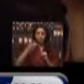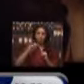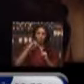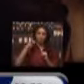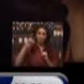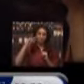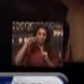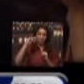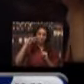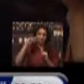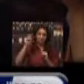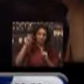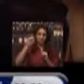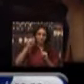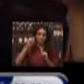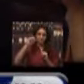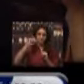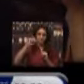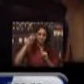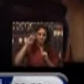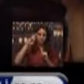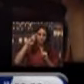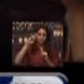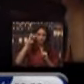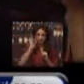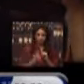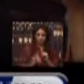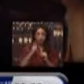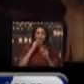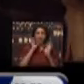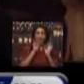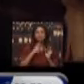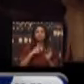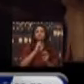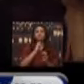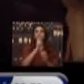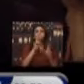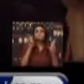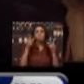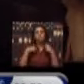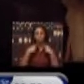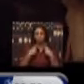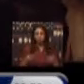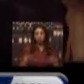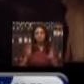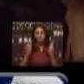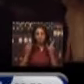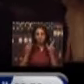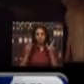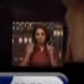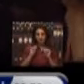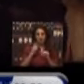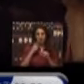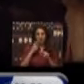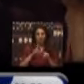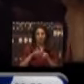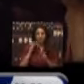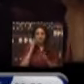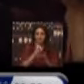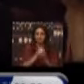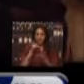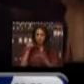برضو لغايه ما عملت حاجه اسمها الغرفه المضيئه. كان اعداد استاذ